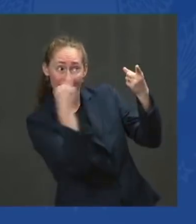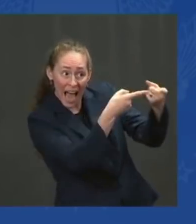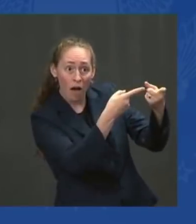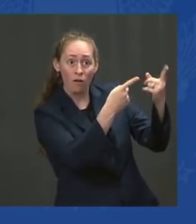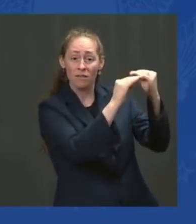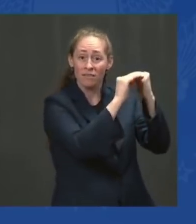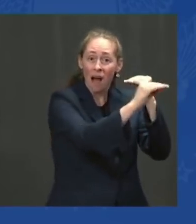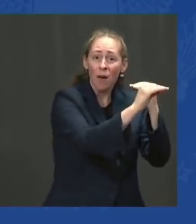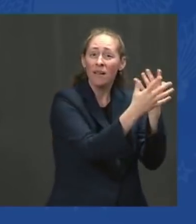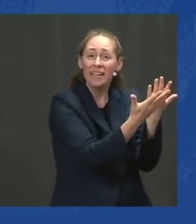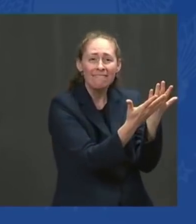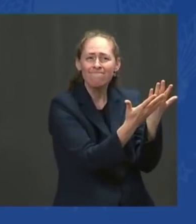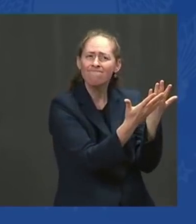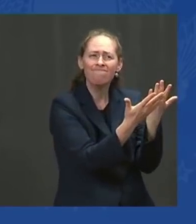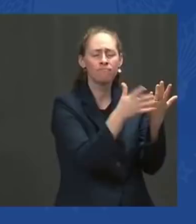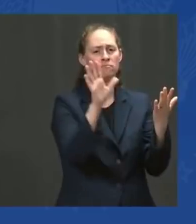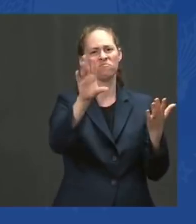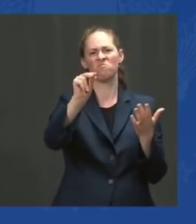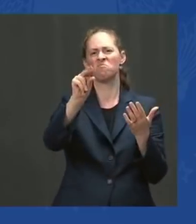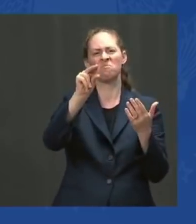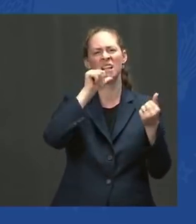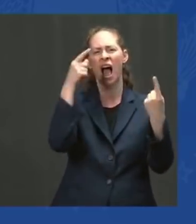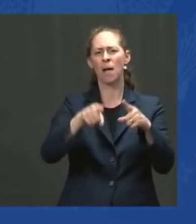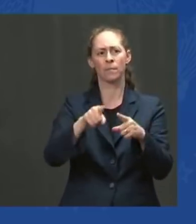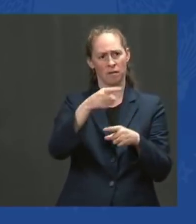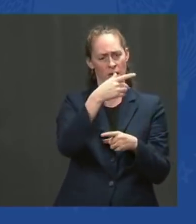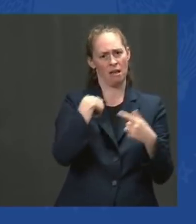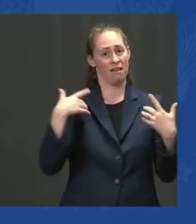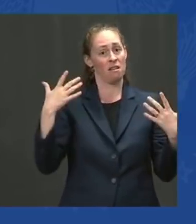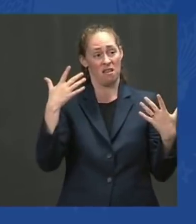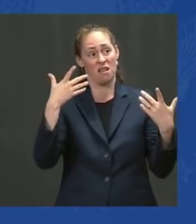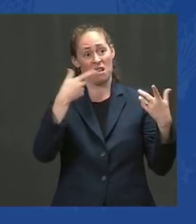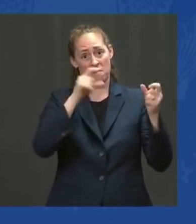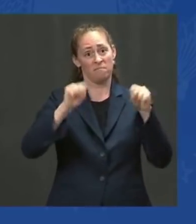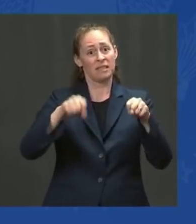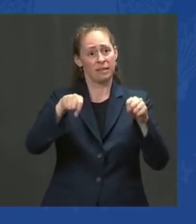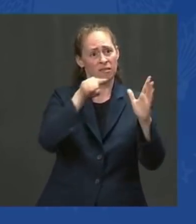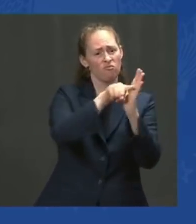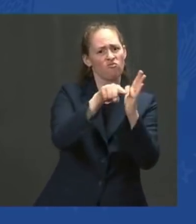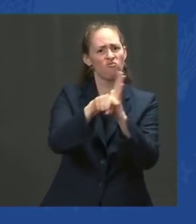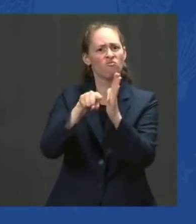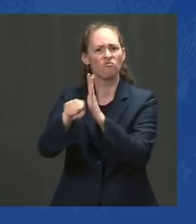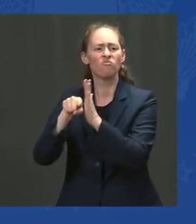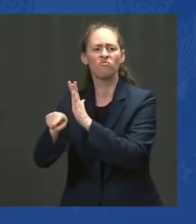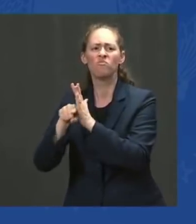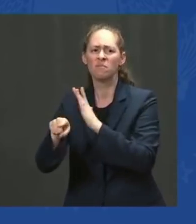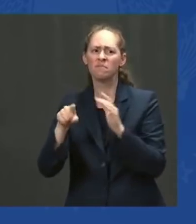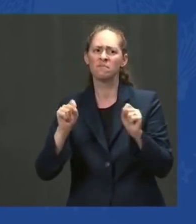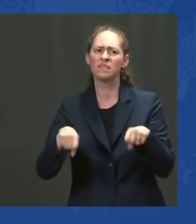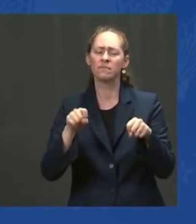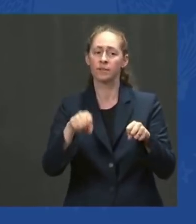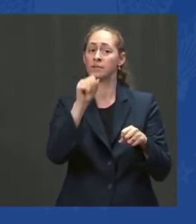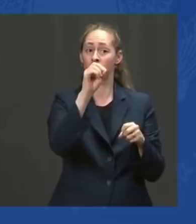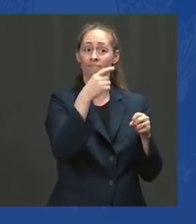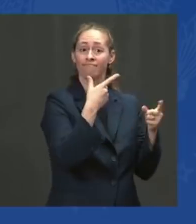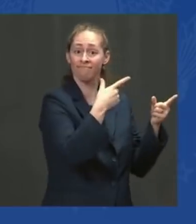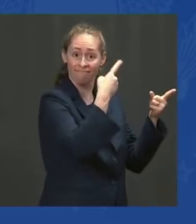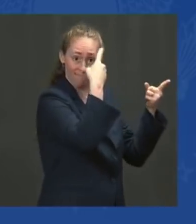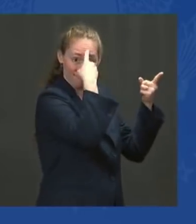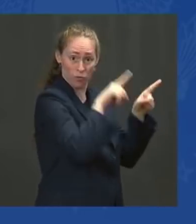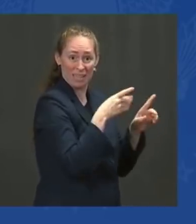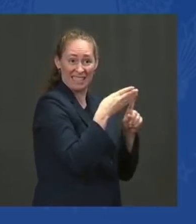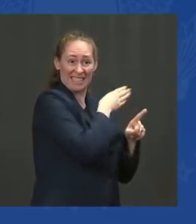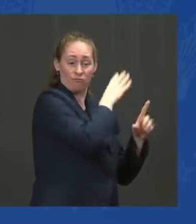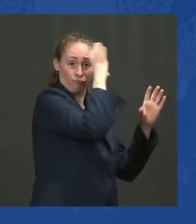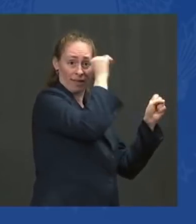小米加步枪干掉了美式长枪洋炮。这确实也是出乎绝大